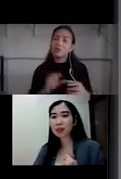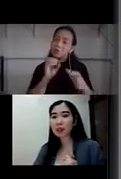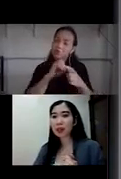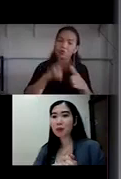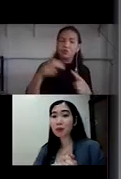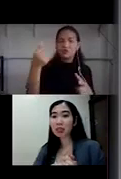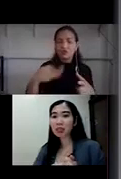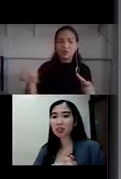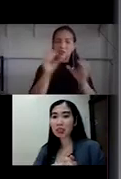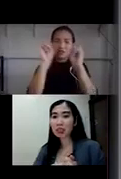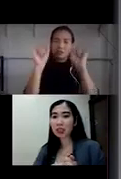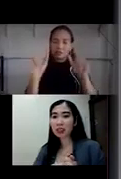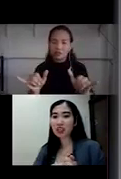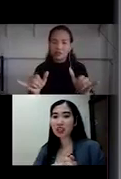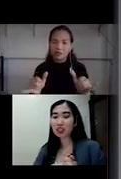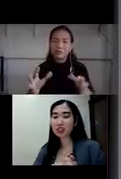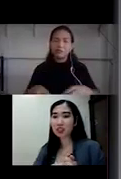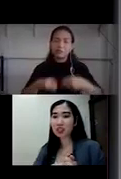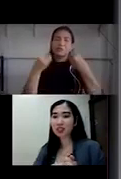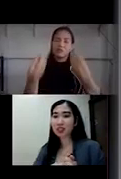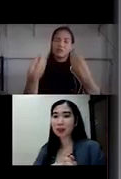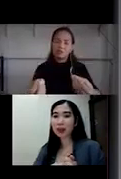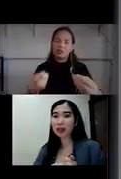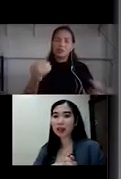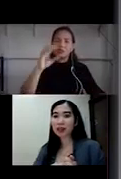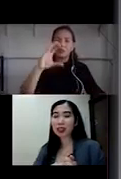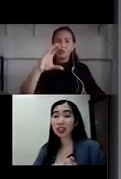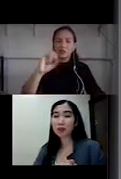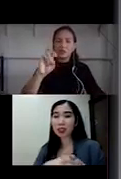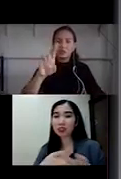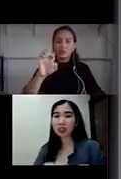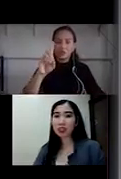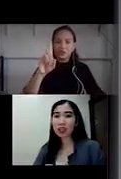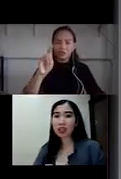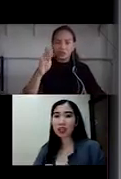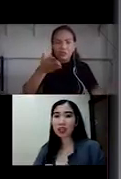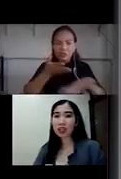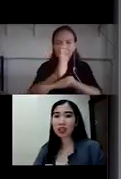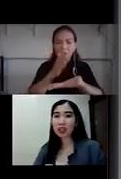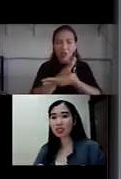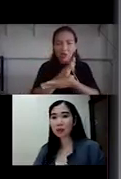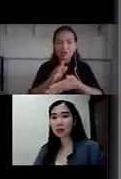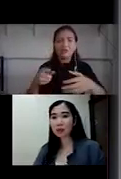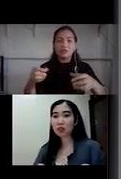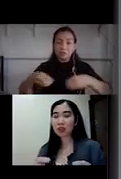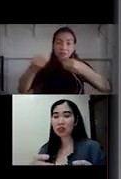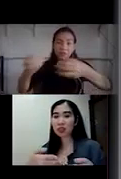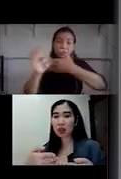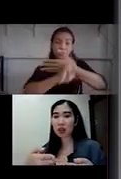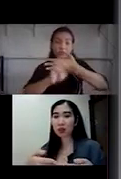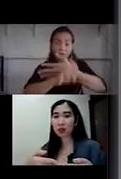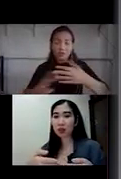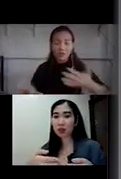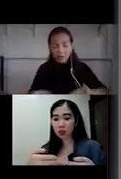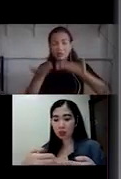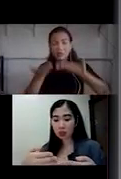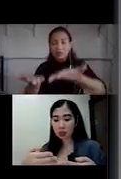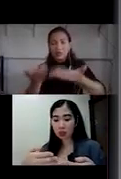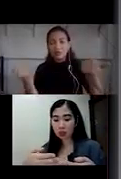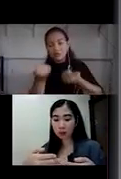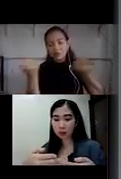system, bibigyan nyo sila ng credentials, right? Di ba? I-email nyo sila, ito yung credentials mo, this is how